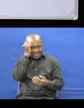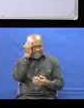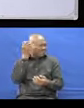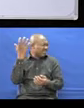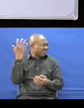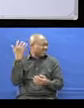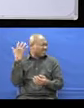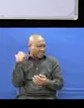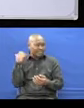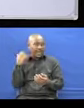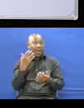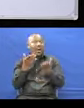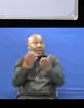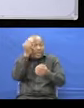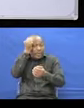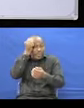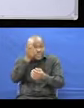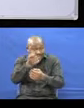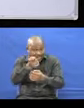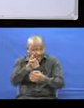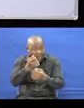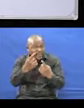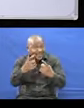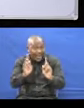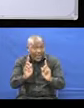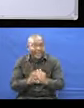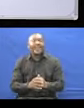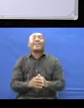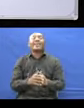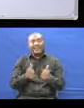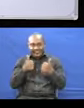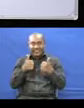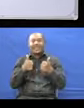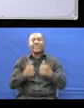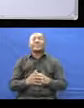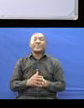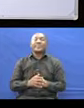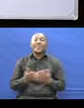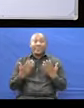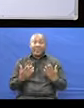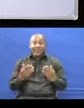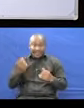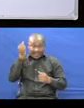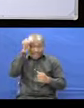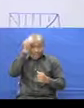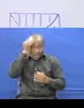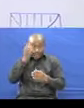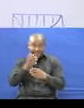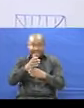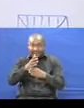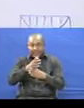ule. Sasa ngoja niwakumbushe kidogo. Sawa sawa eh? Vizuri kabisa. Nawakumbusha kuhusu